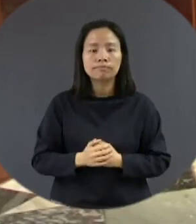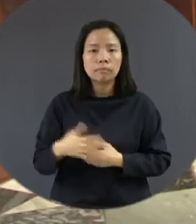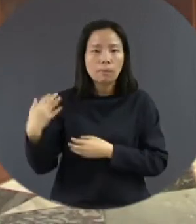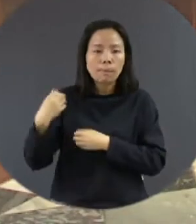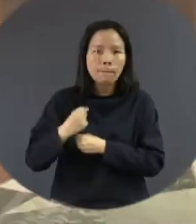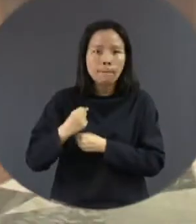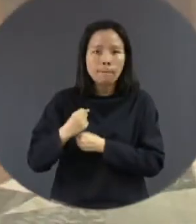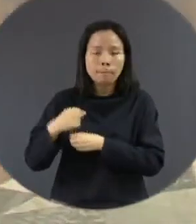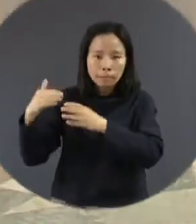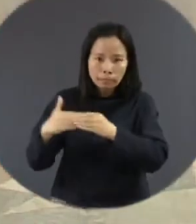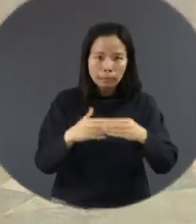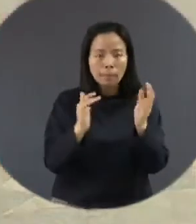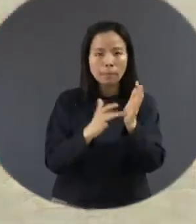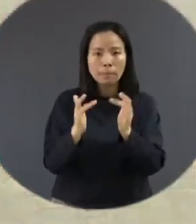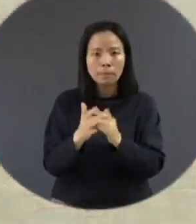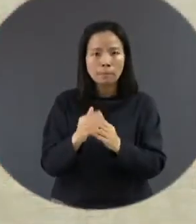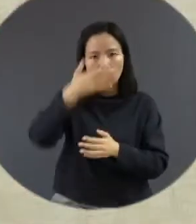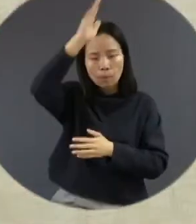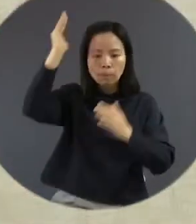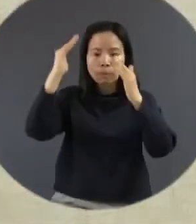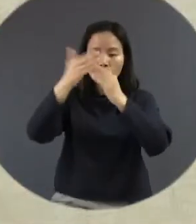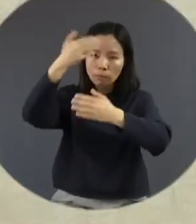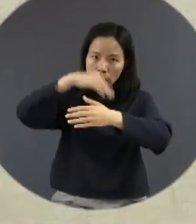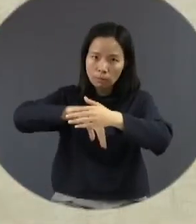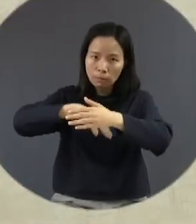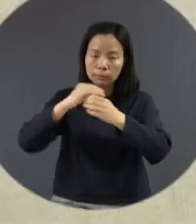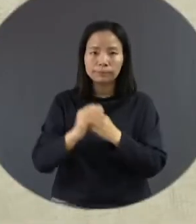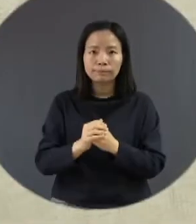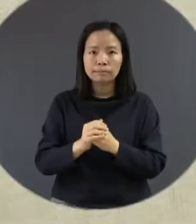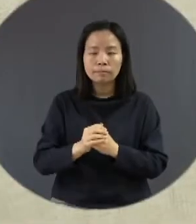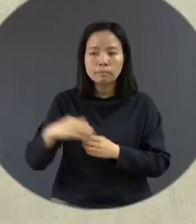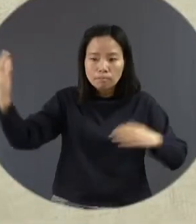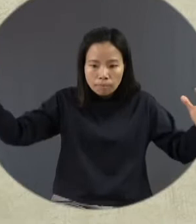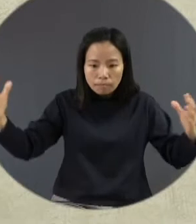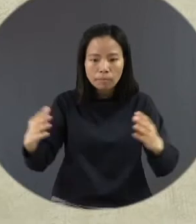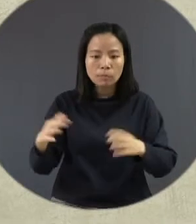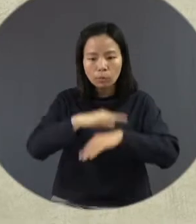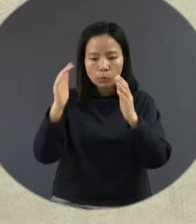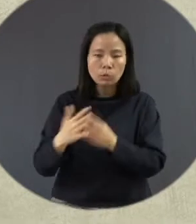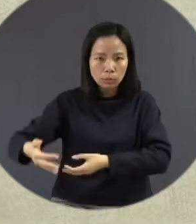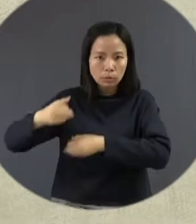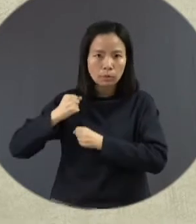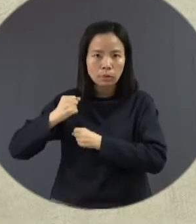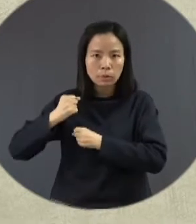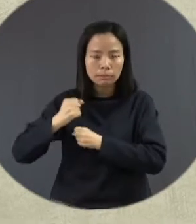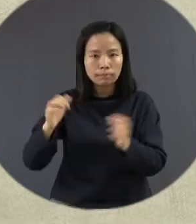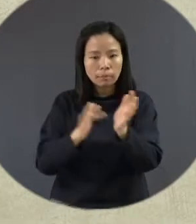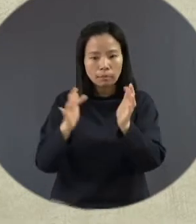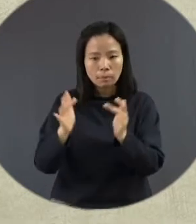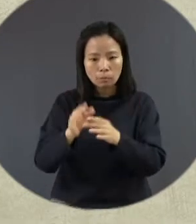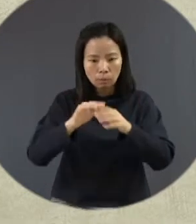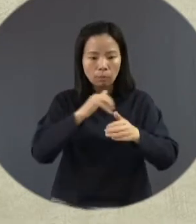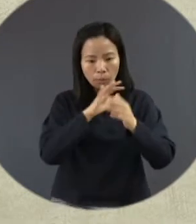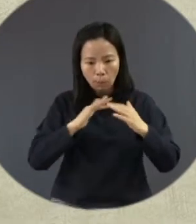们将耶稣带进总督府内，就召集全队兵士围着耶